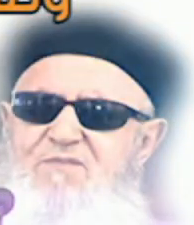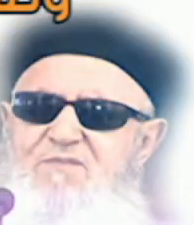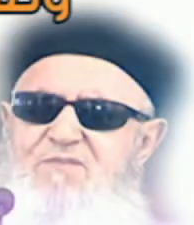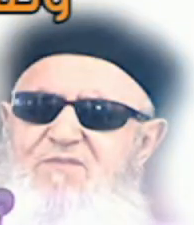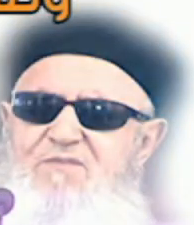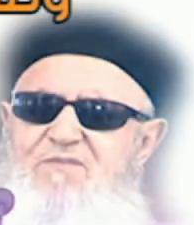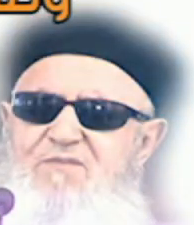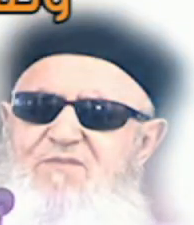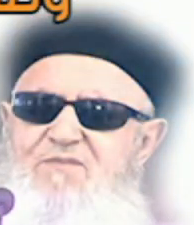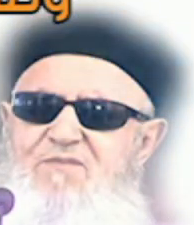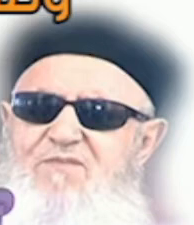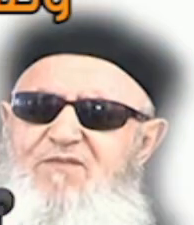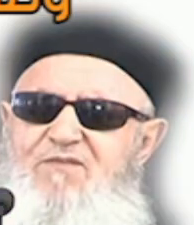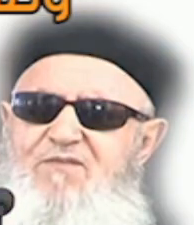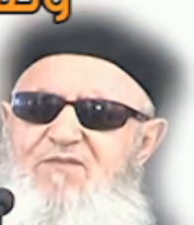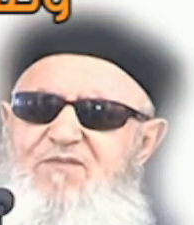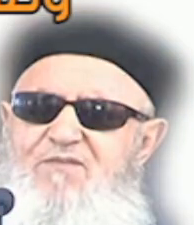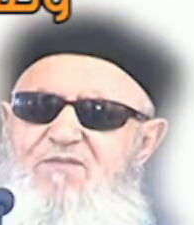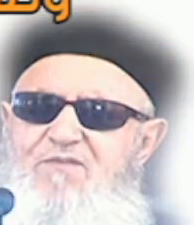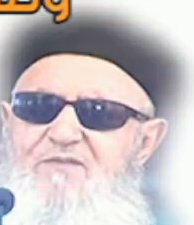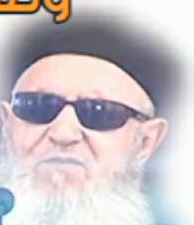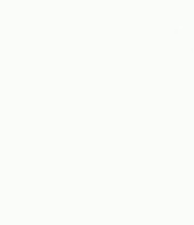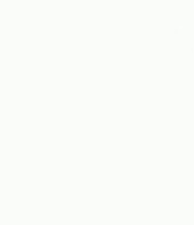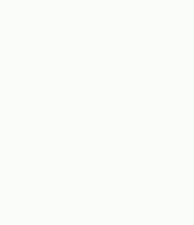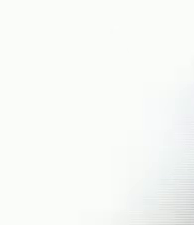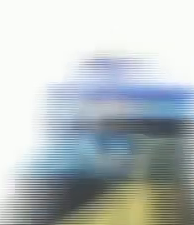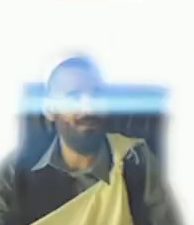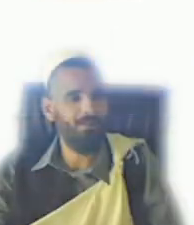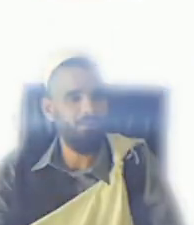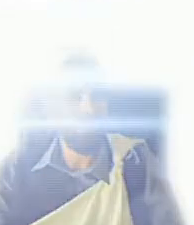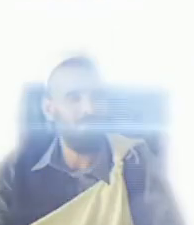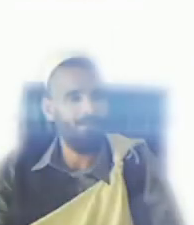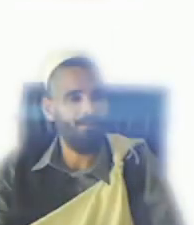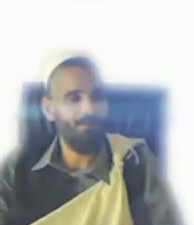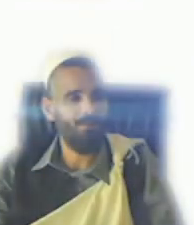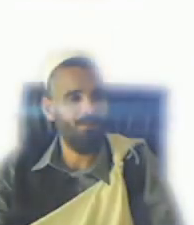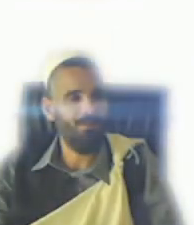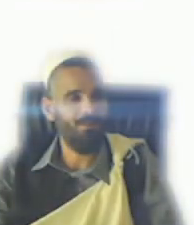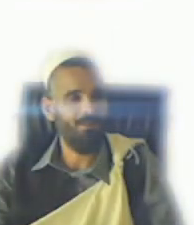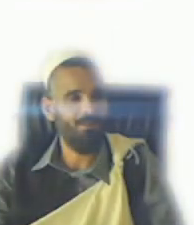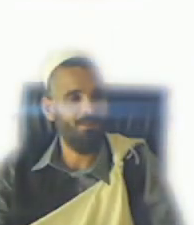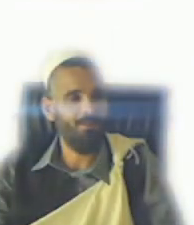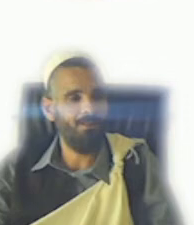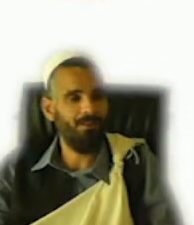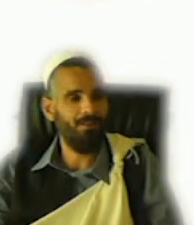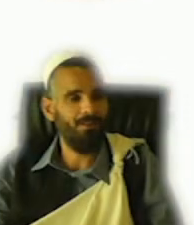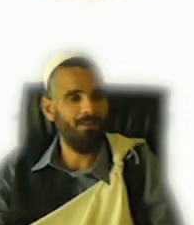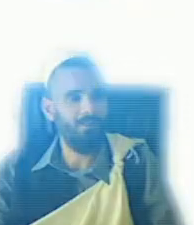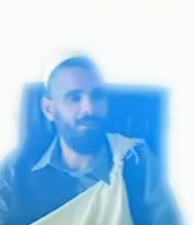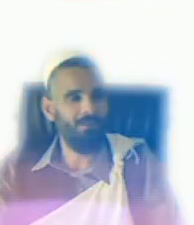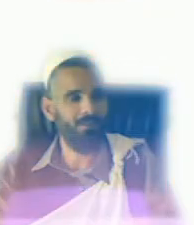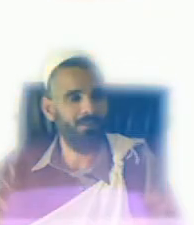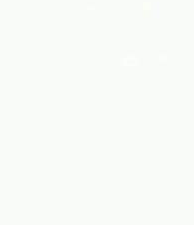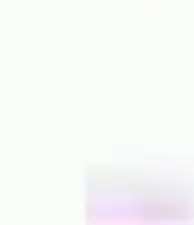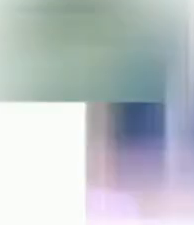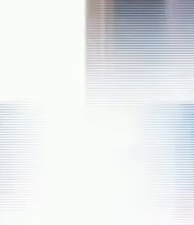للناس في كل حين لتملأ كل رحاب الفضاء